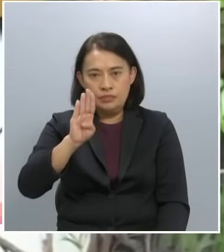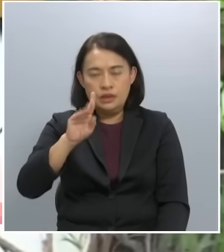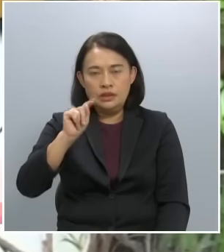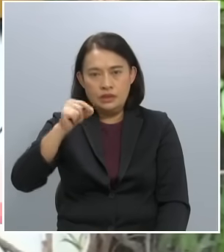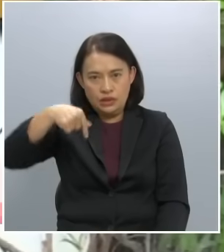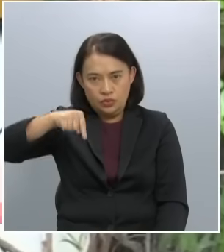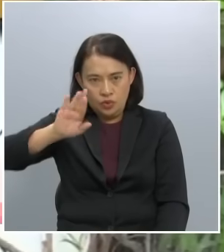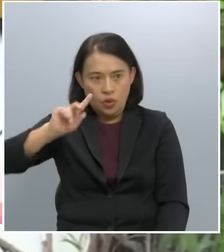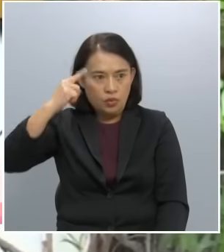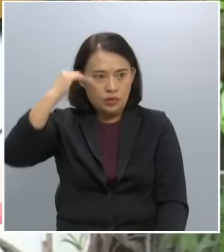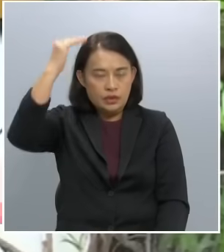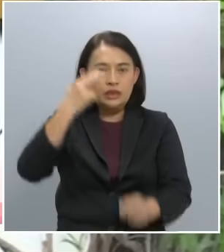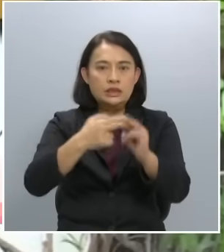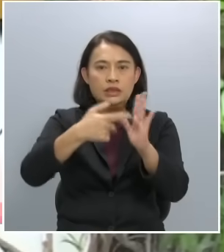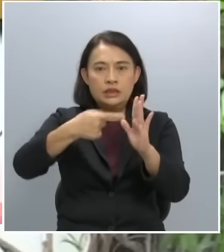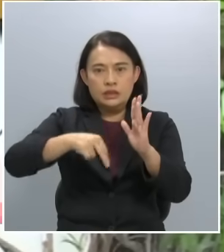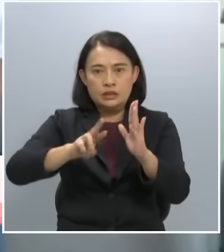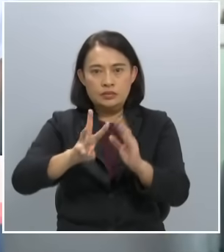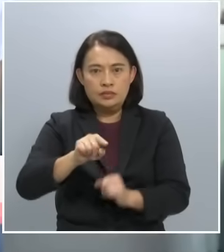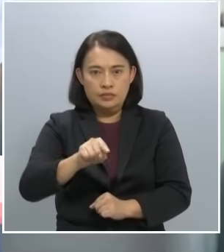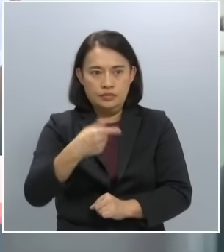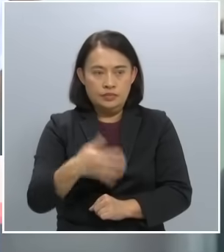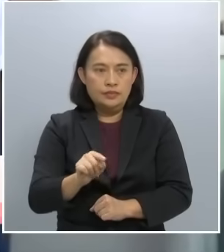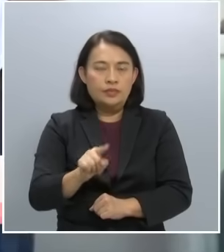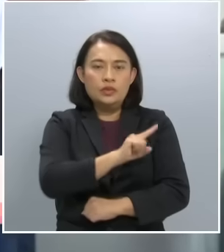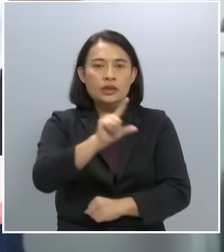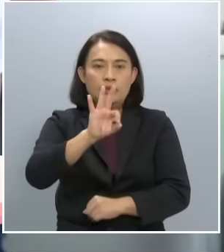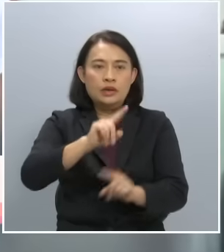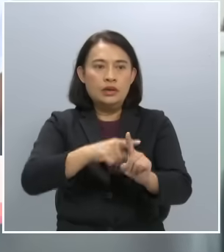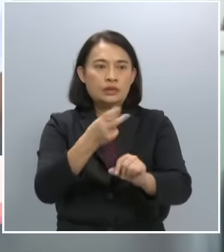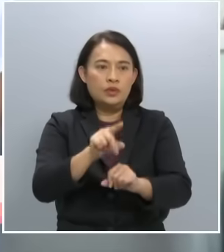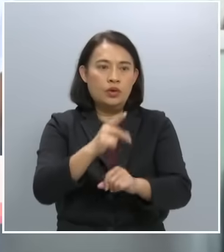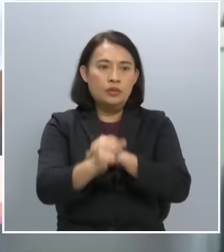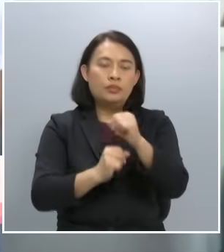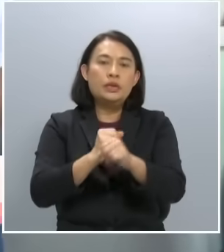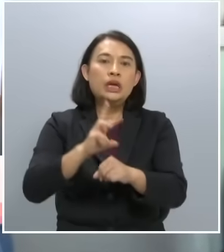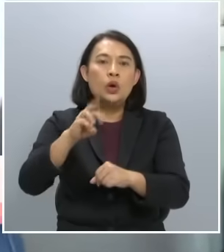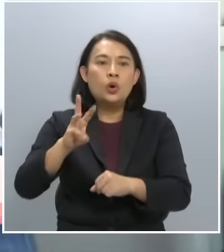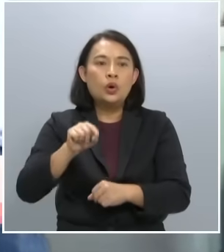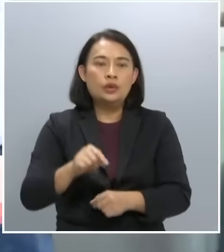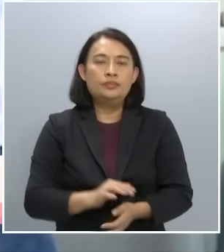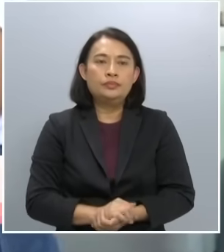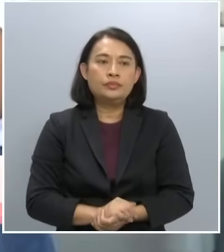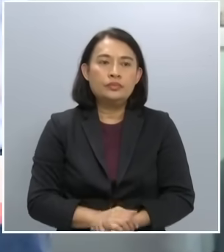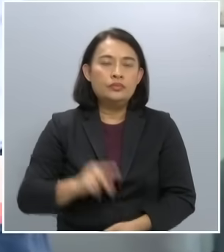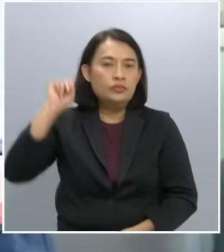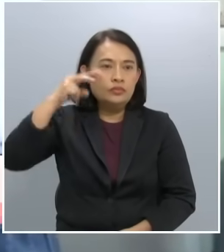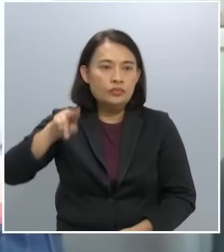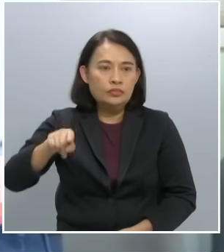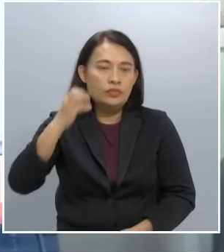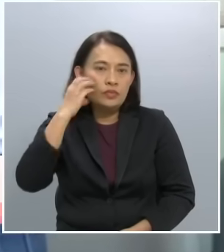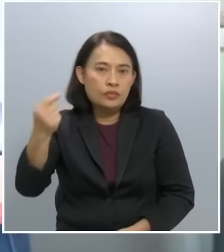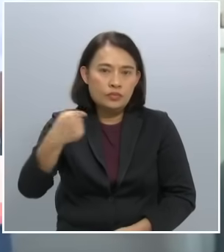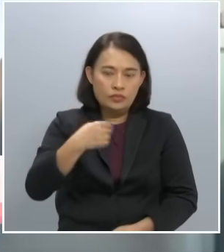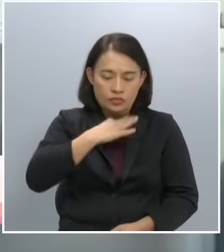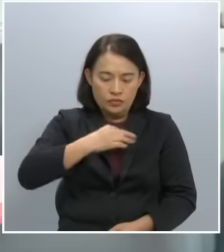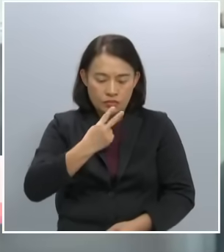พี่สาวของเธอเชื่อแพรวโดยเหตุเกิดขึ้นเมื่อวันที่ 29ธันวาคมปี 66ที่ผ่านมาแฟนพี่สาวเนี่ยโทรมาหาน้ำเสียงดู